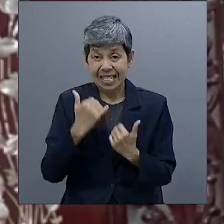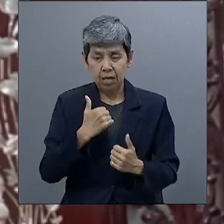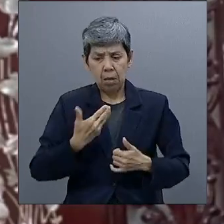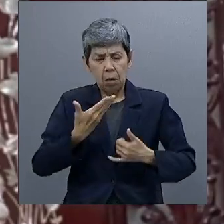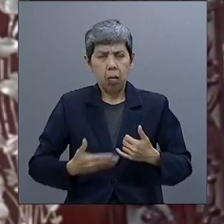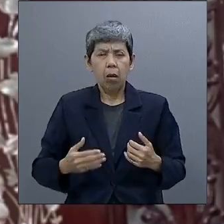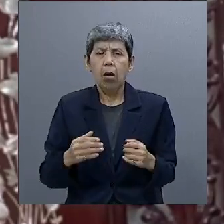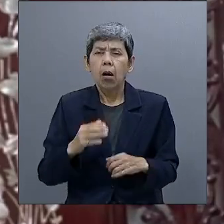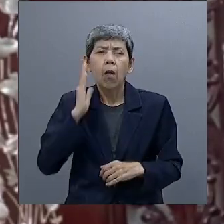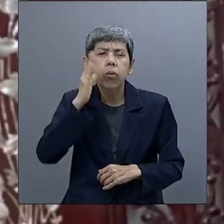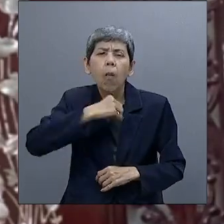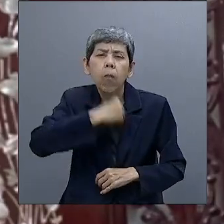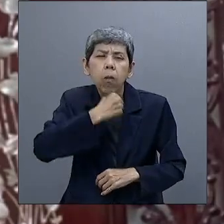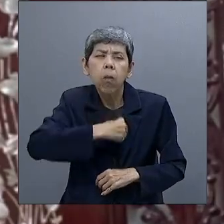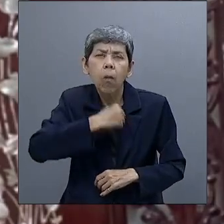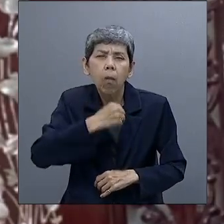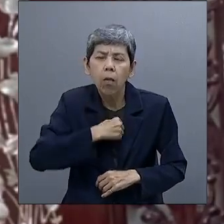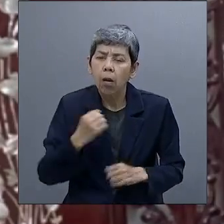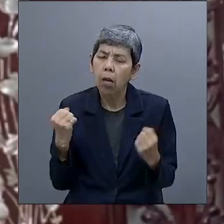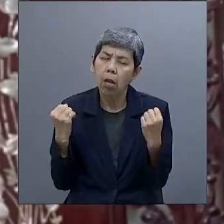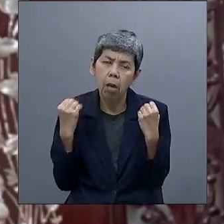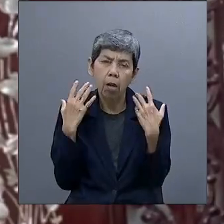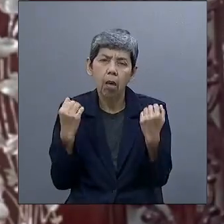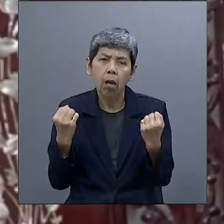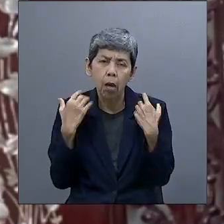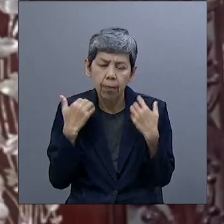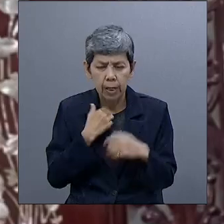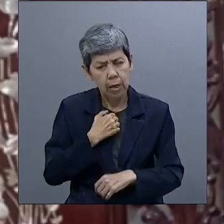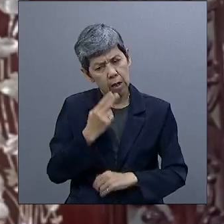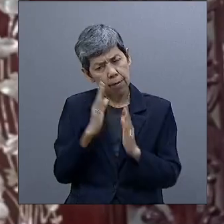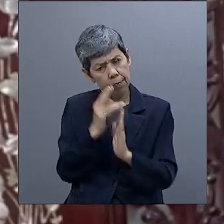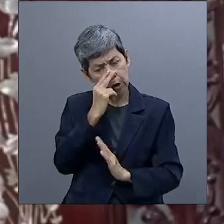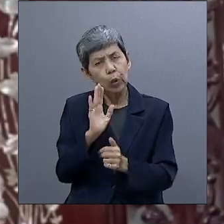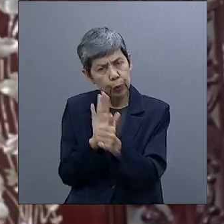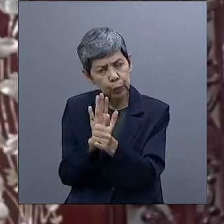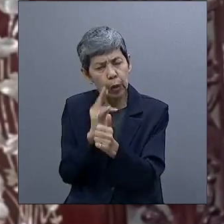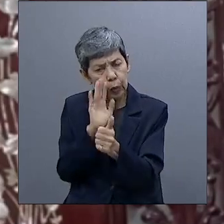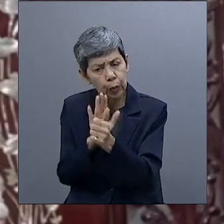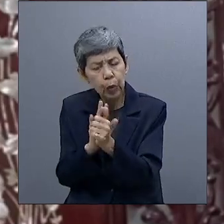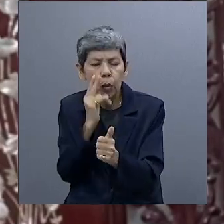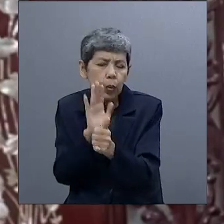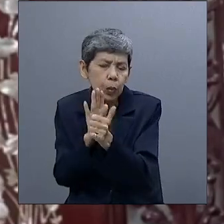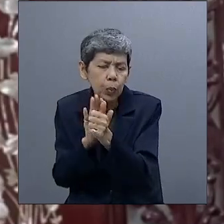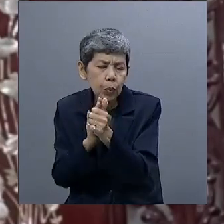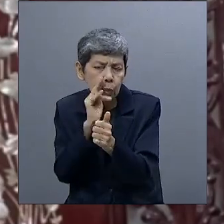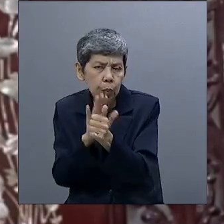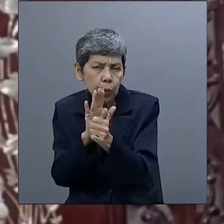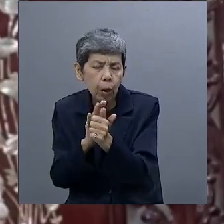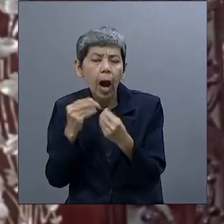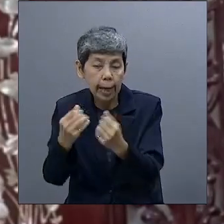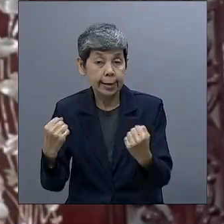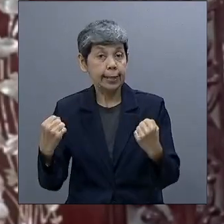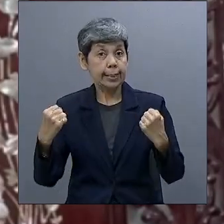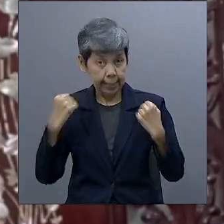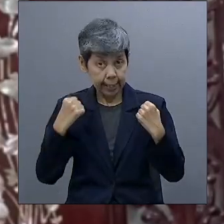ายของคุณโยมโมดนี้ยังไม่ค่อยไหวเท่าไหร่อาตมาภาพก็จะดูแลเขาไปสักระยะนึงเพื่อให้เขาแข็งแรง